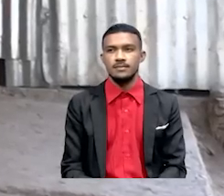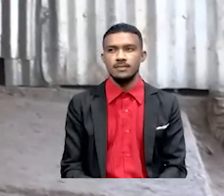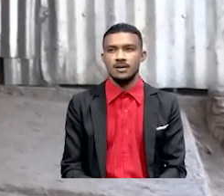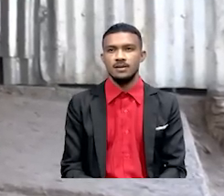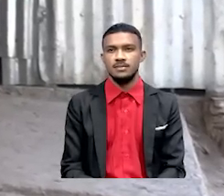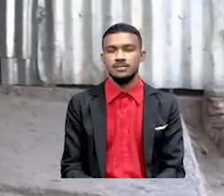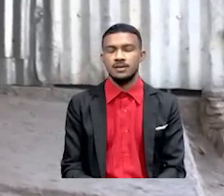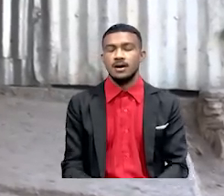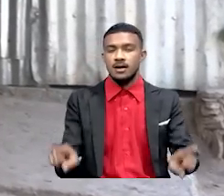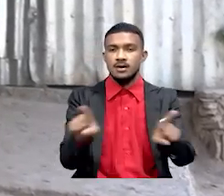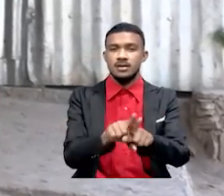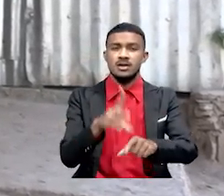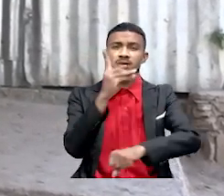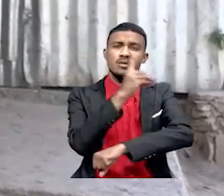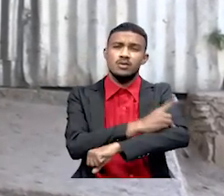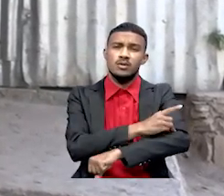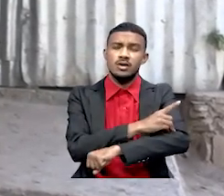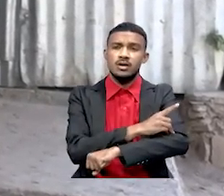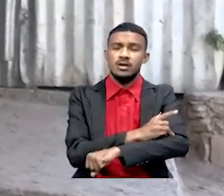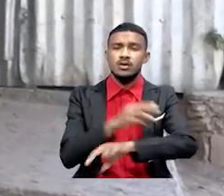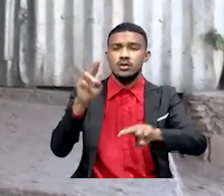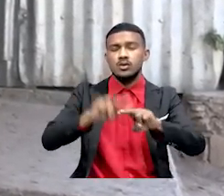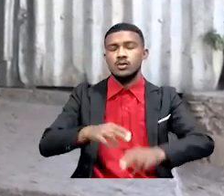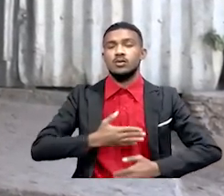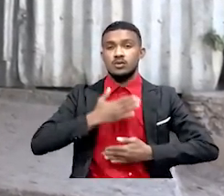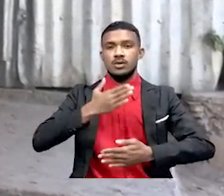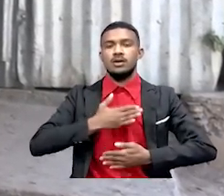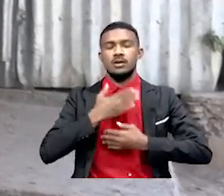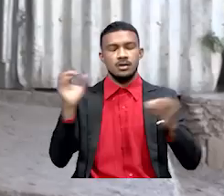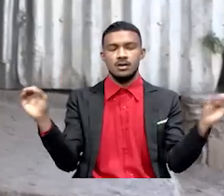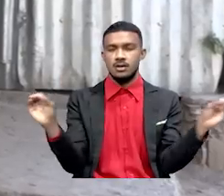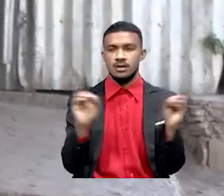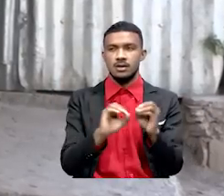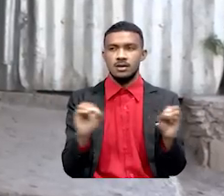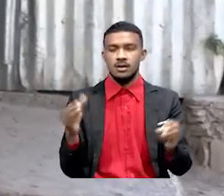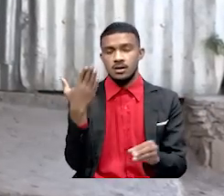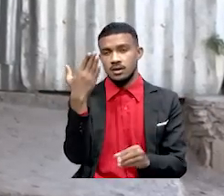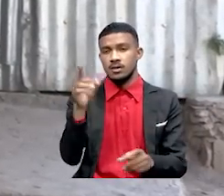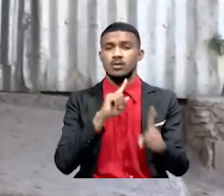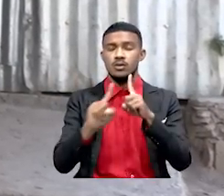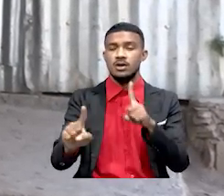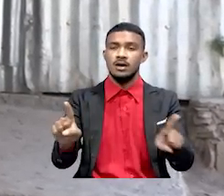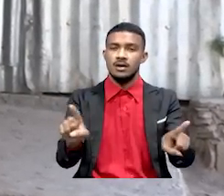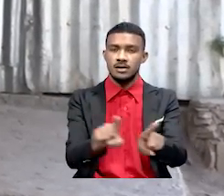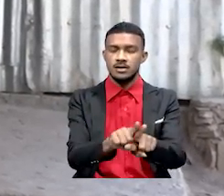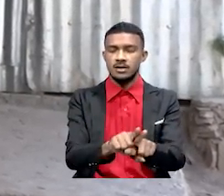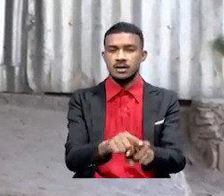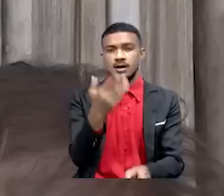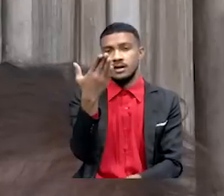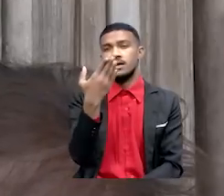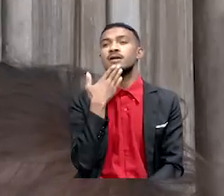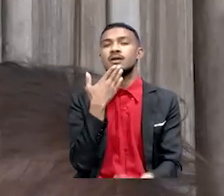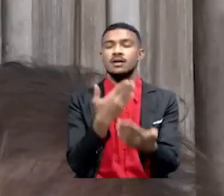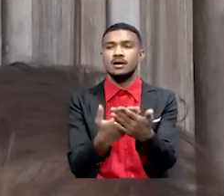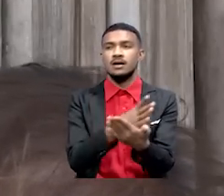Asal lorone atatur konten tine lahai da. Nia poliahan sene, nini dia kela,